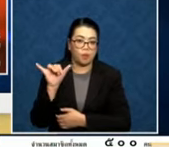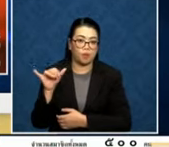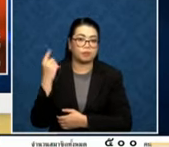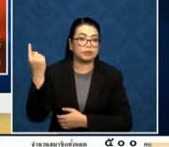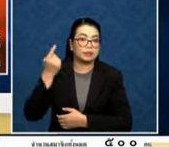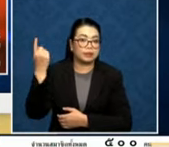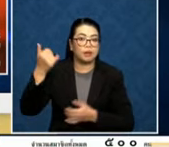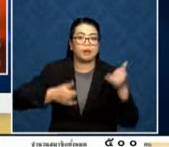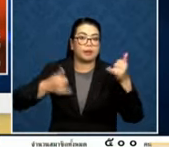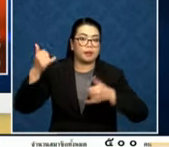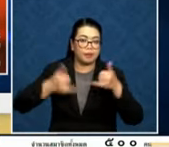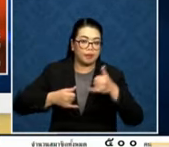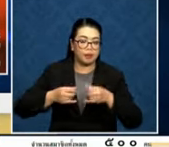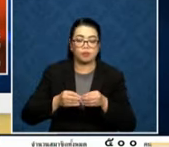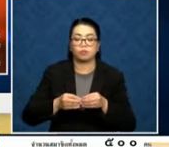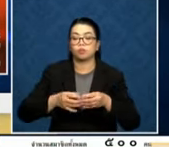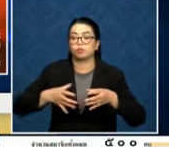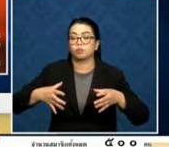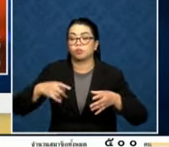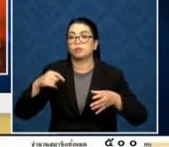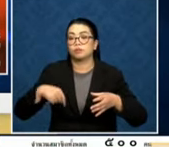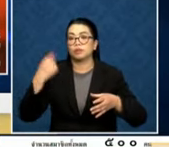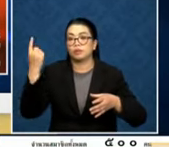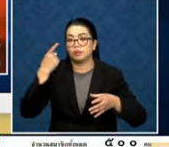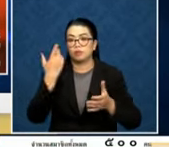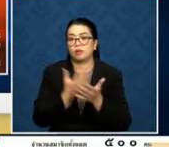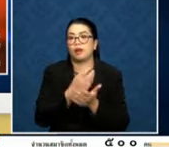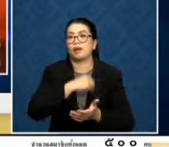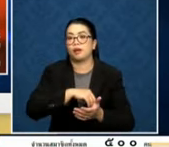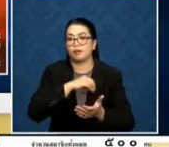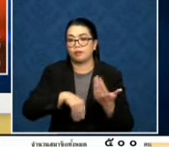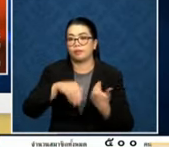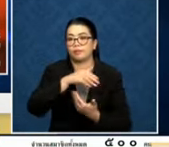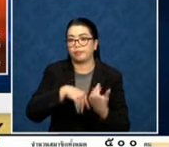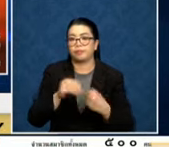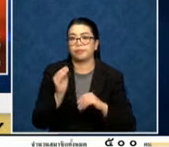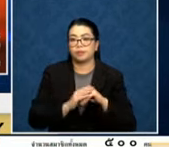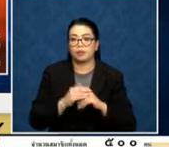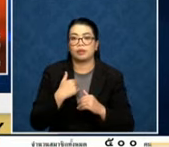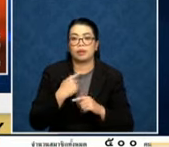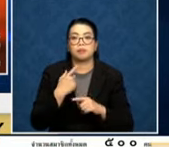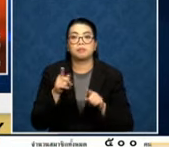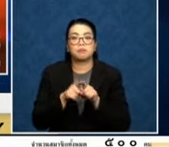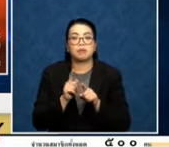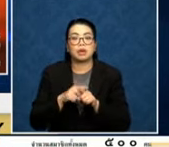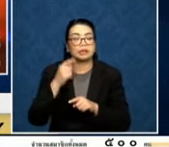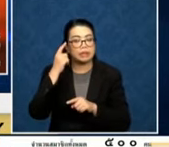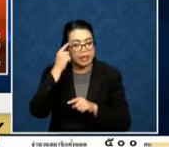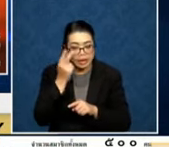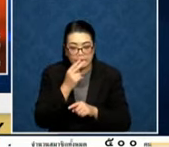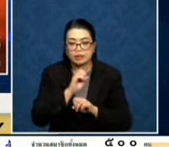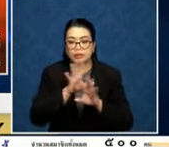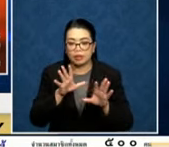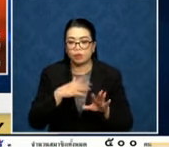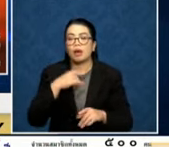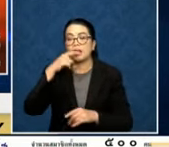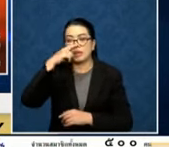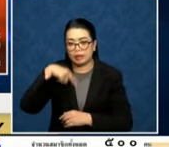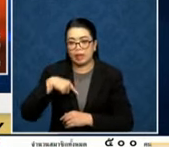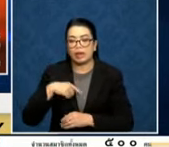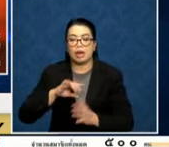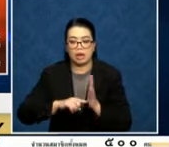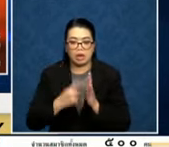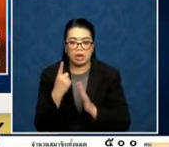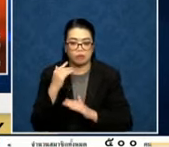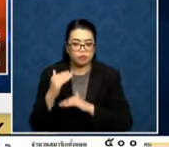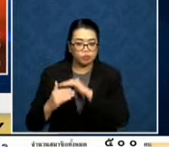เหล่านี้ครับมันสะท้อนชัดเจนครับว่าเป็นสัญญาณบวกครับของการท่องเที่ยวไทยที่กลับมาฟื้นตัว